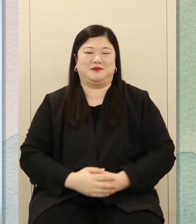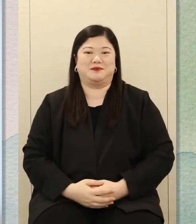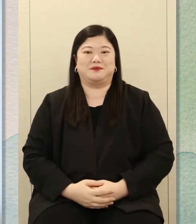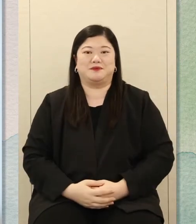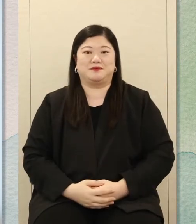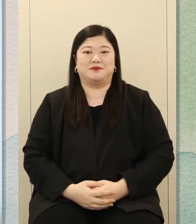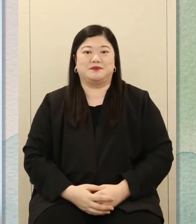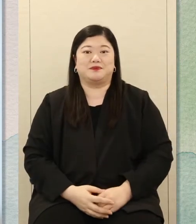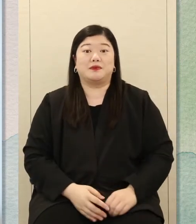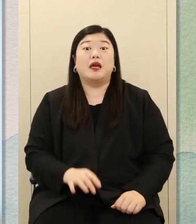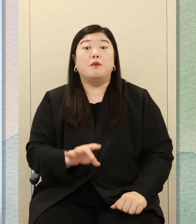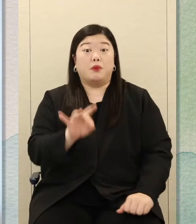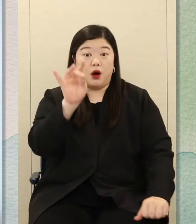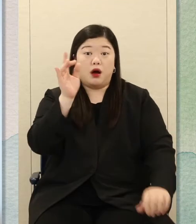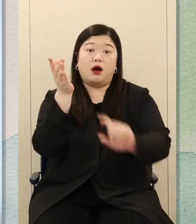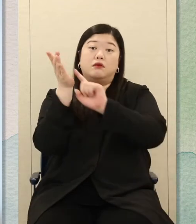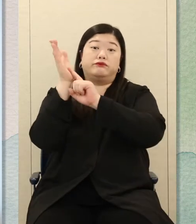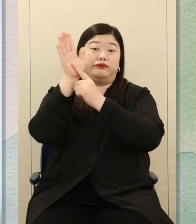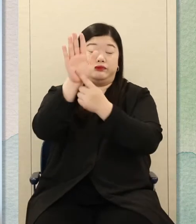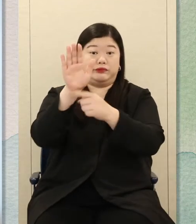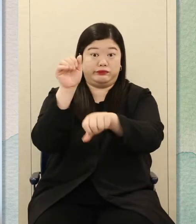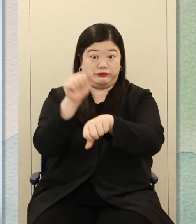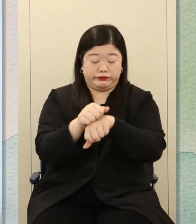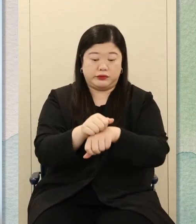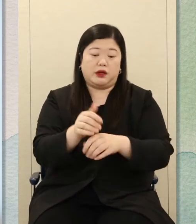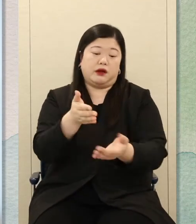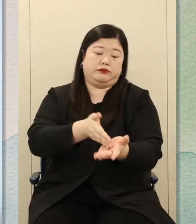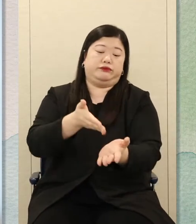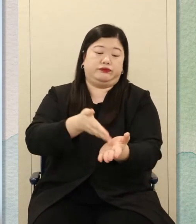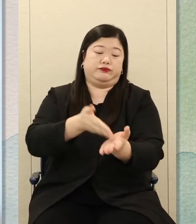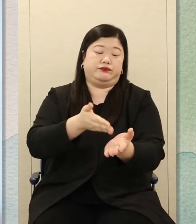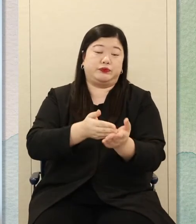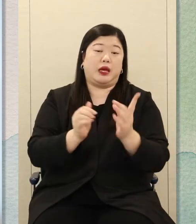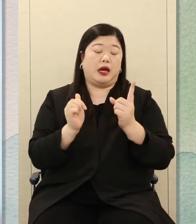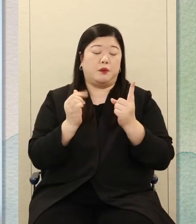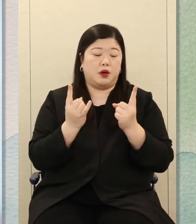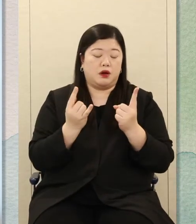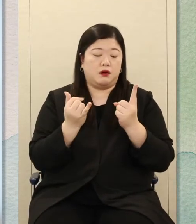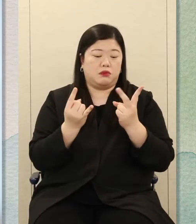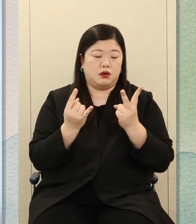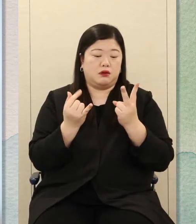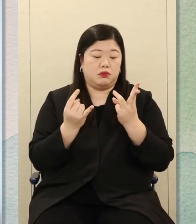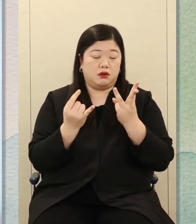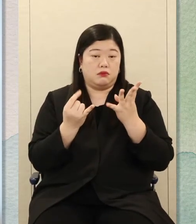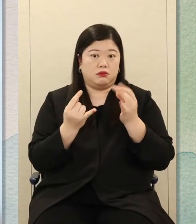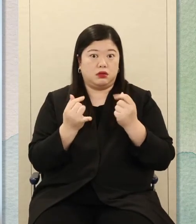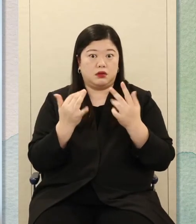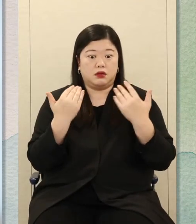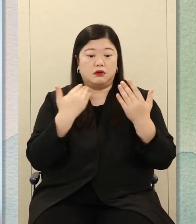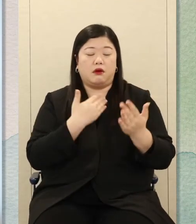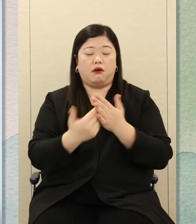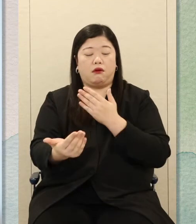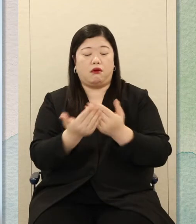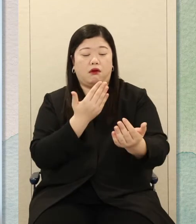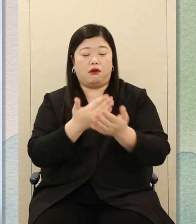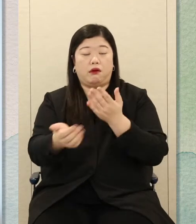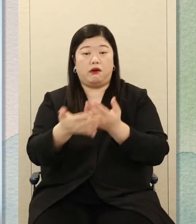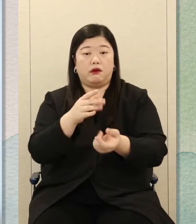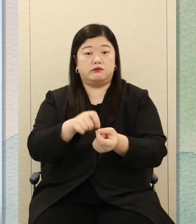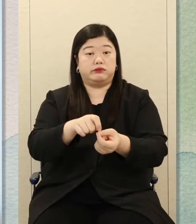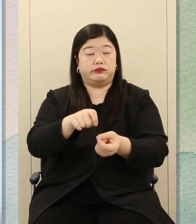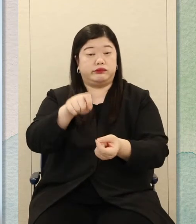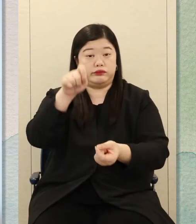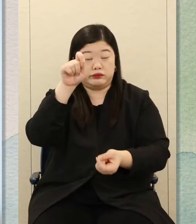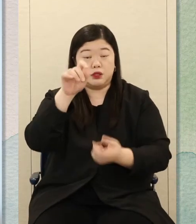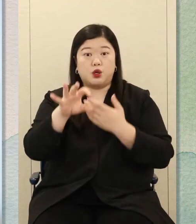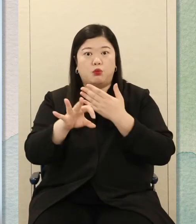일단 드러나게 만들어주는 거, 이 자체도 너무나 좋은 경험이에요. 예, 내가 이 정도까지 대단한 말을 할 수